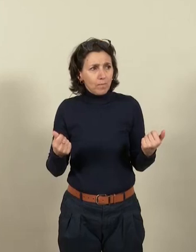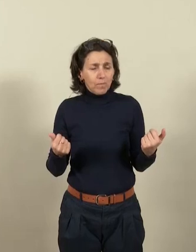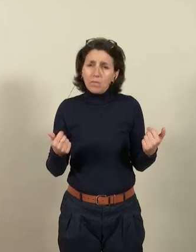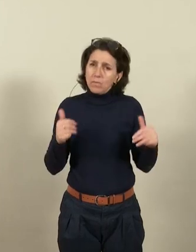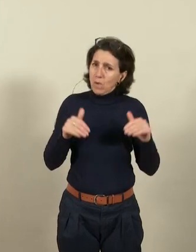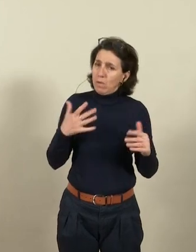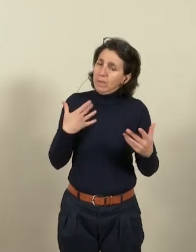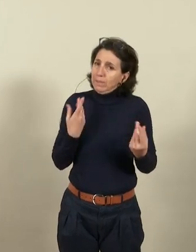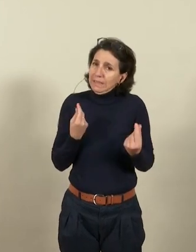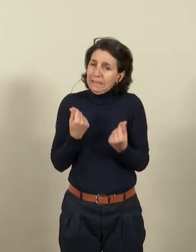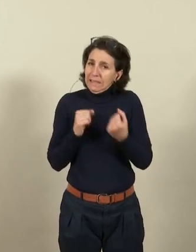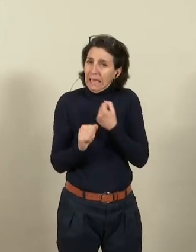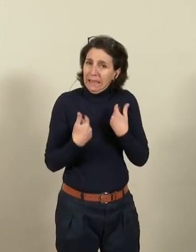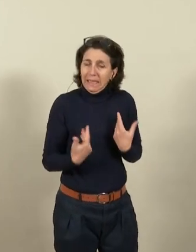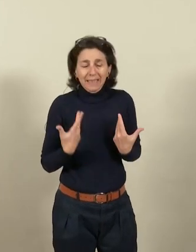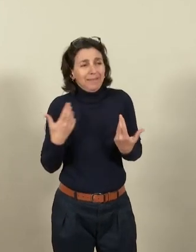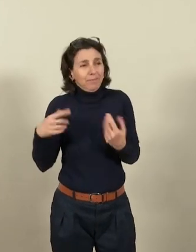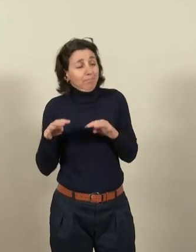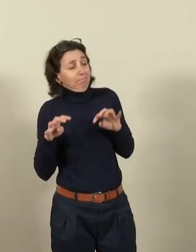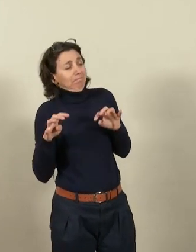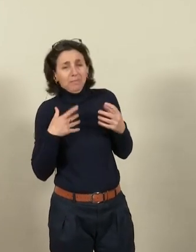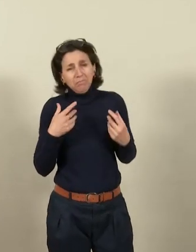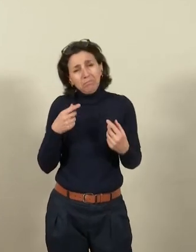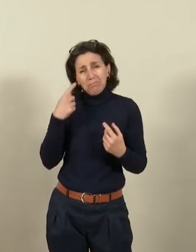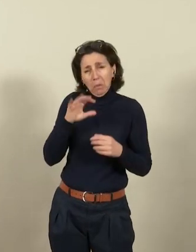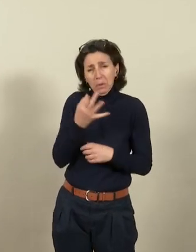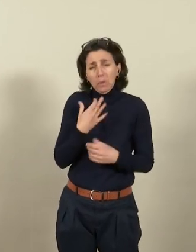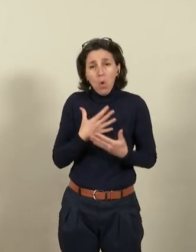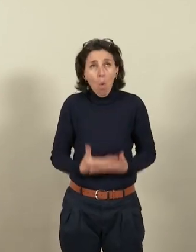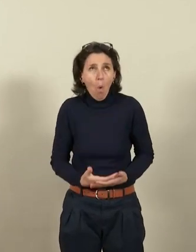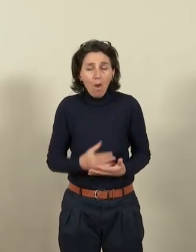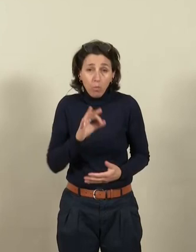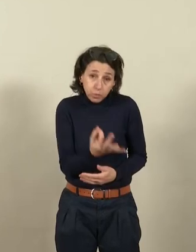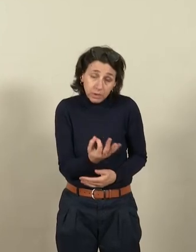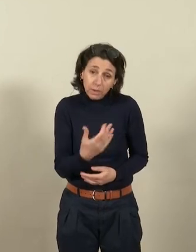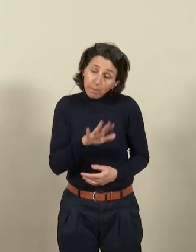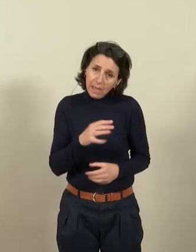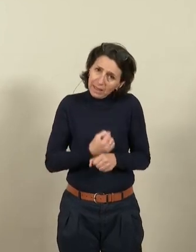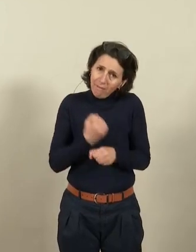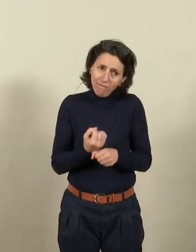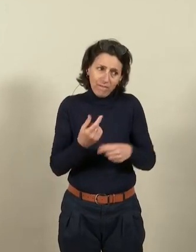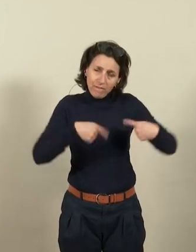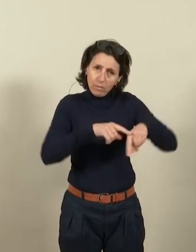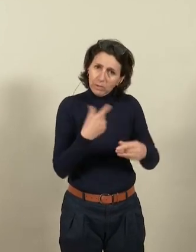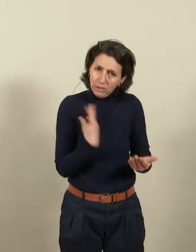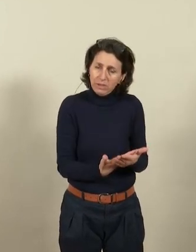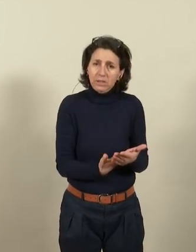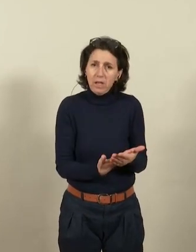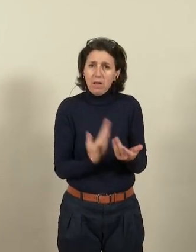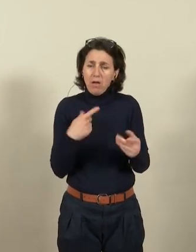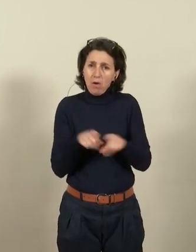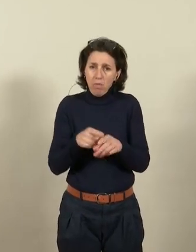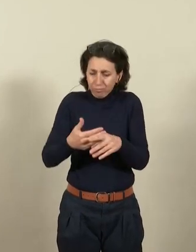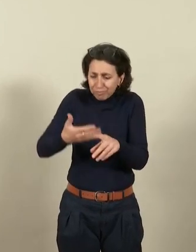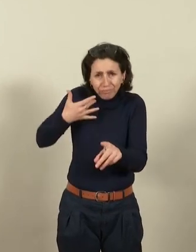dire c'est un peu gênant ou je ne sais pas comment le dire ou un peu lourd et cetera mais enfin le le travail en commission il est bien le fruit hein